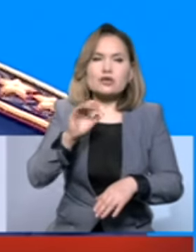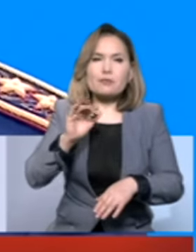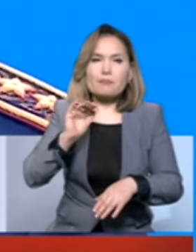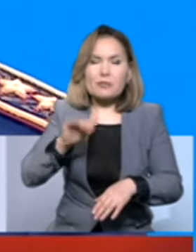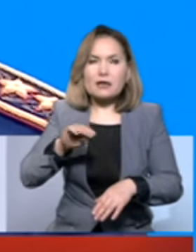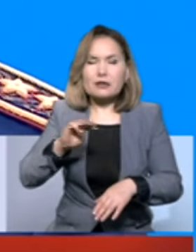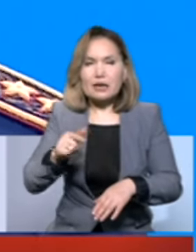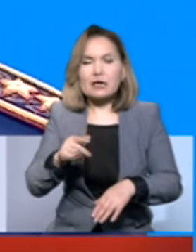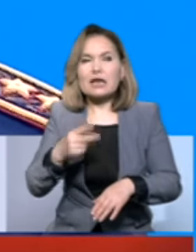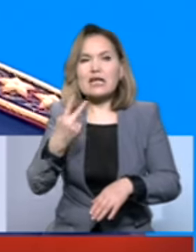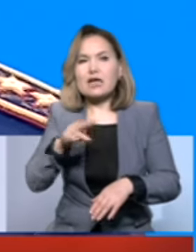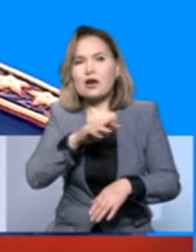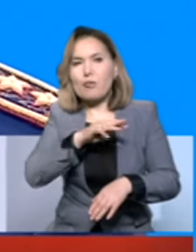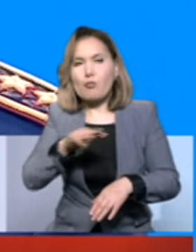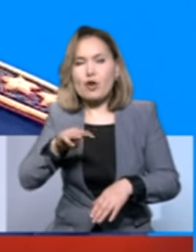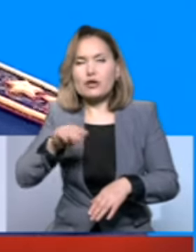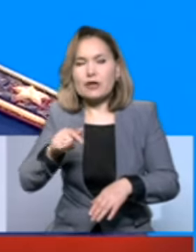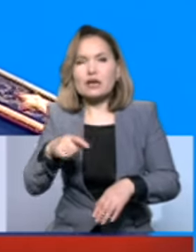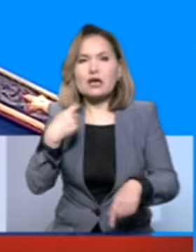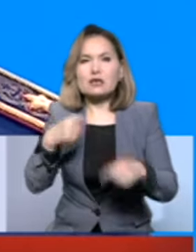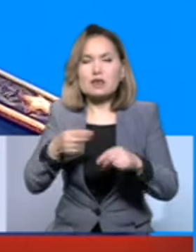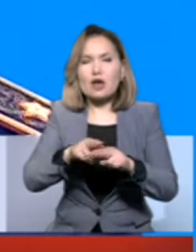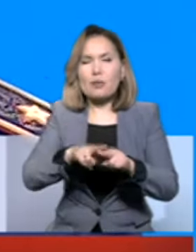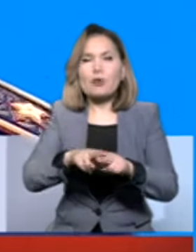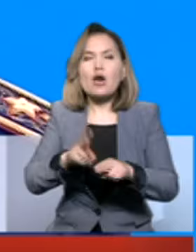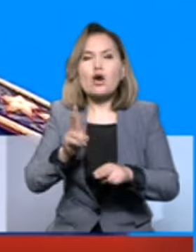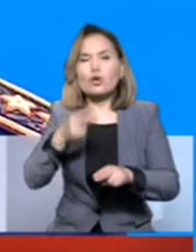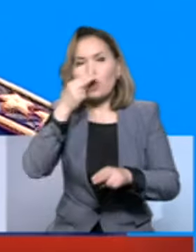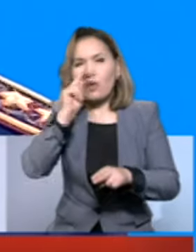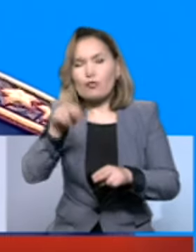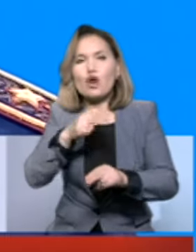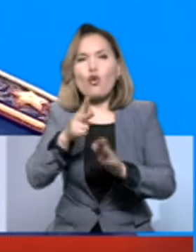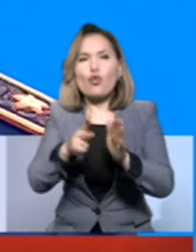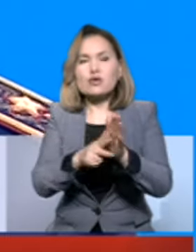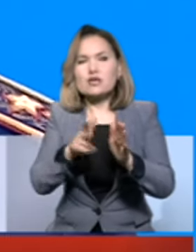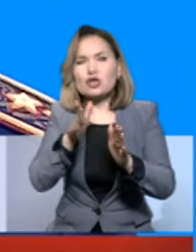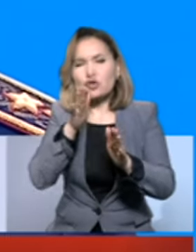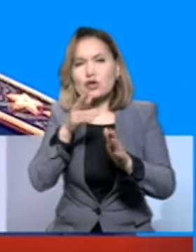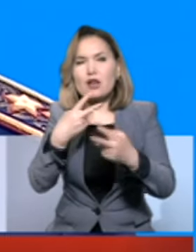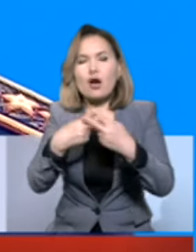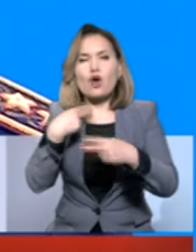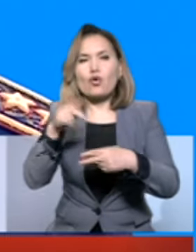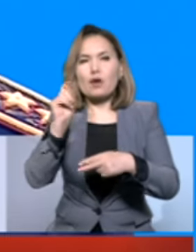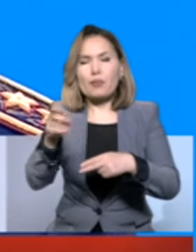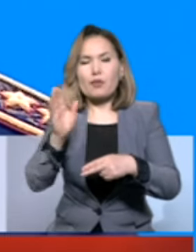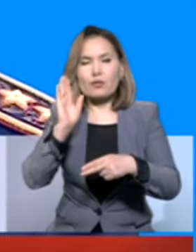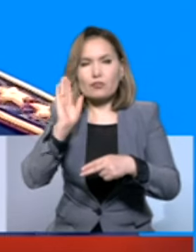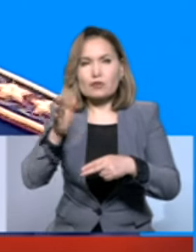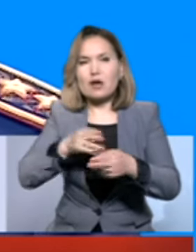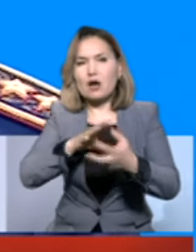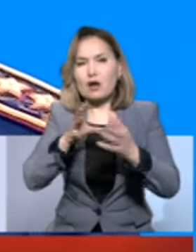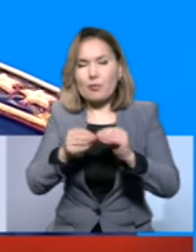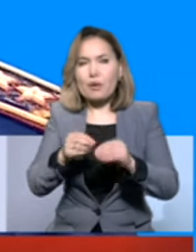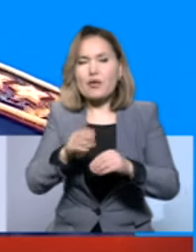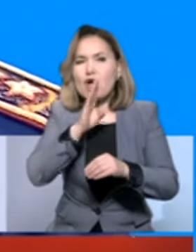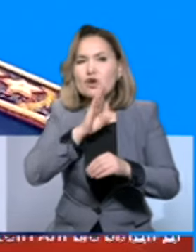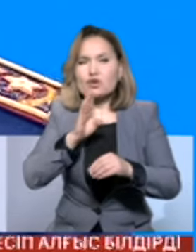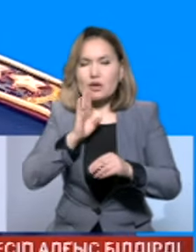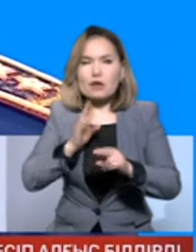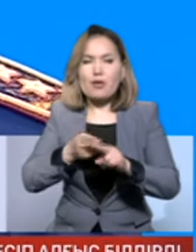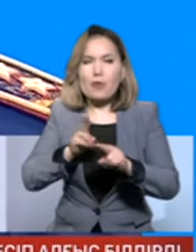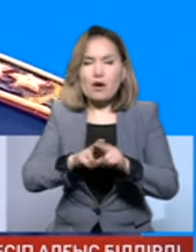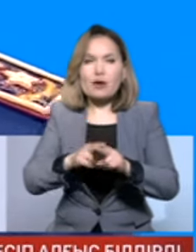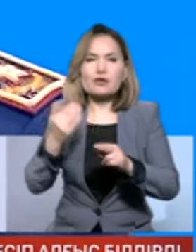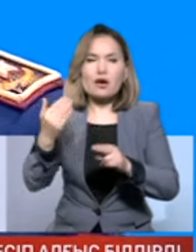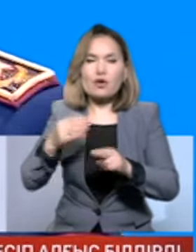дейін бағаланады. Мұндай қылмысқа барғандар 18 жылға сотталады. Десе де бұл бағыттағы қылмыс саны азаймай отыр. Сондықтан заңға